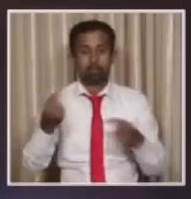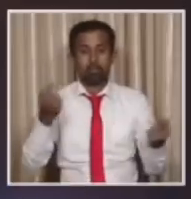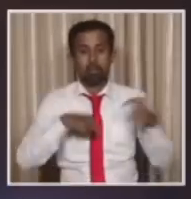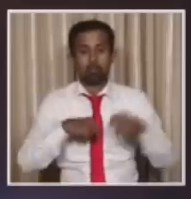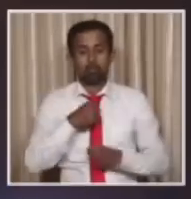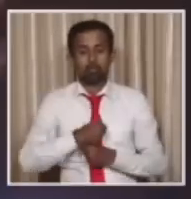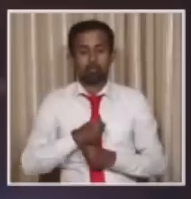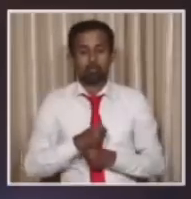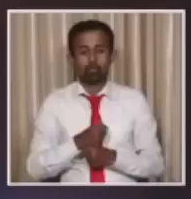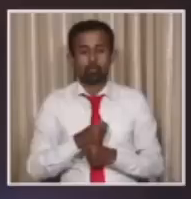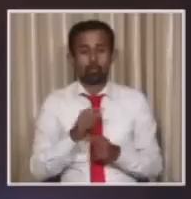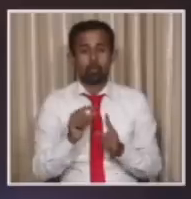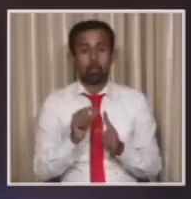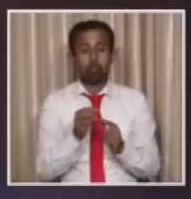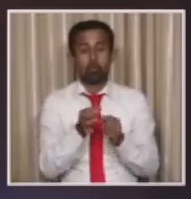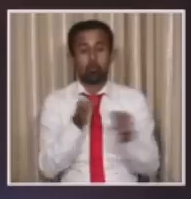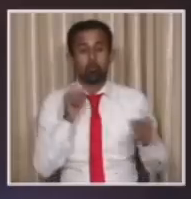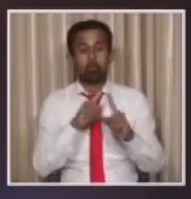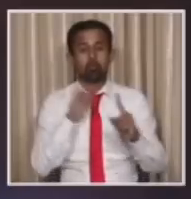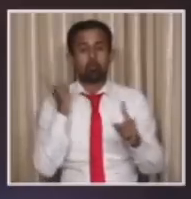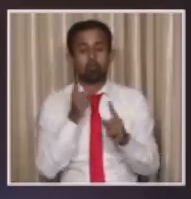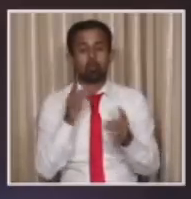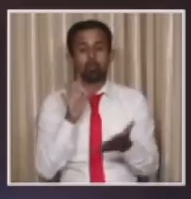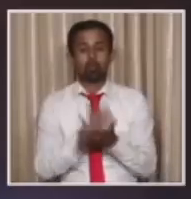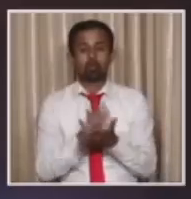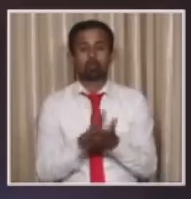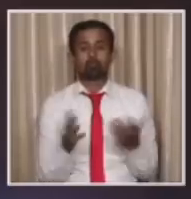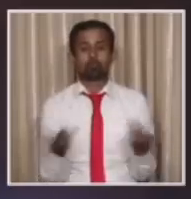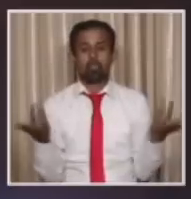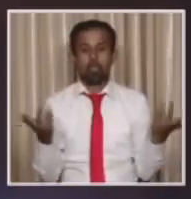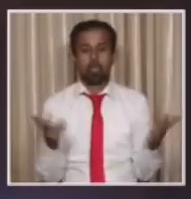ආණ්ඩුවට පොසොන් උත්සවය තියන්න බෑ මූලාසනේ මන්ත්‍රීතුමනි.